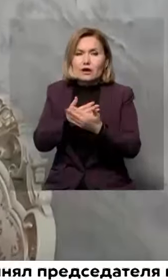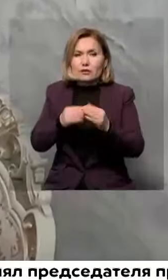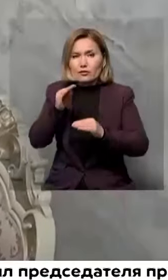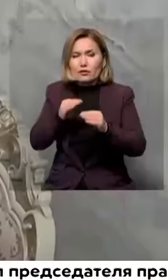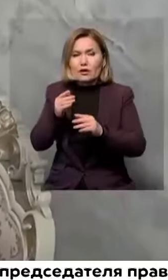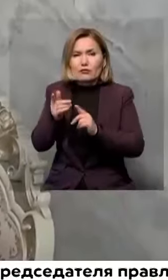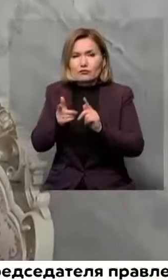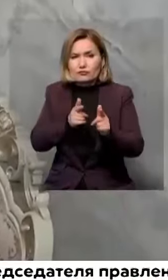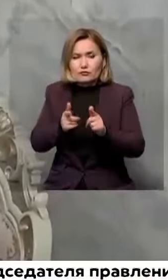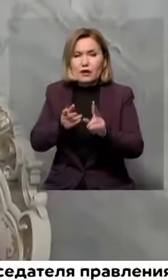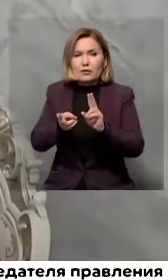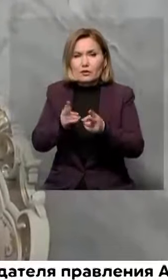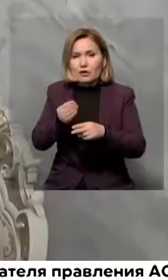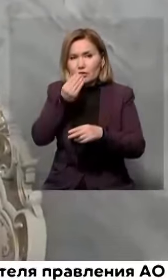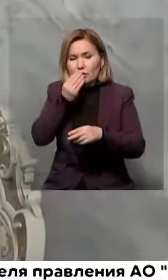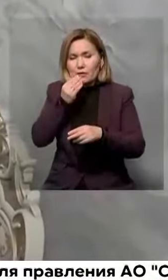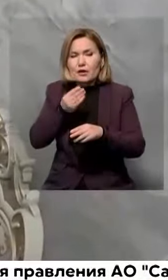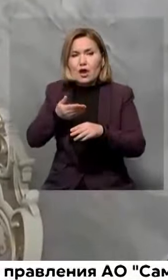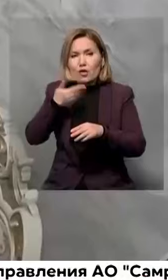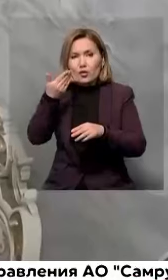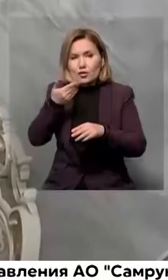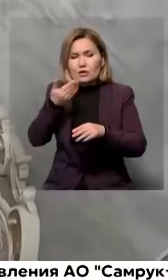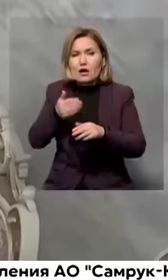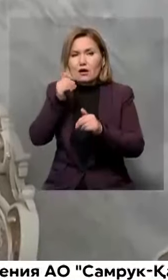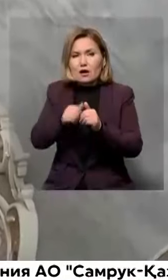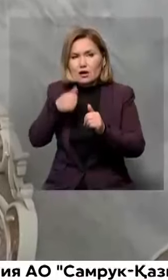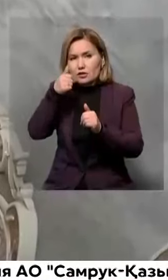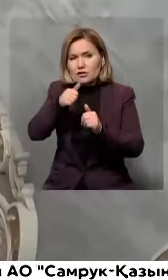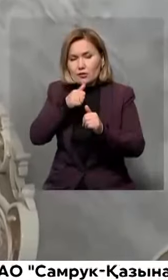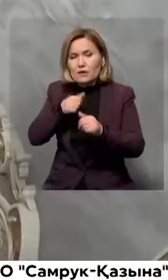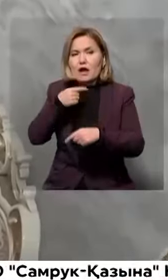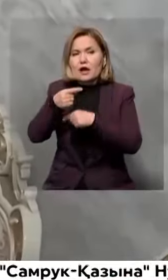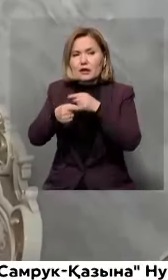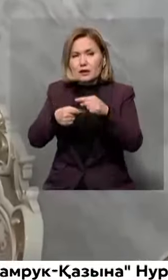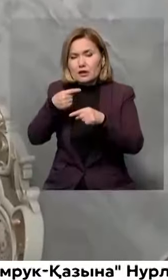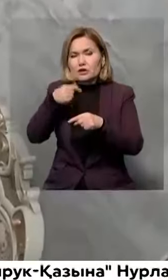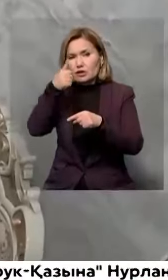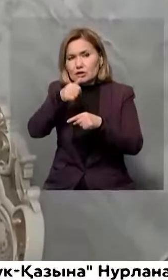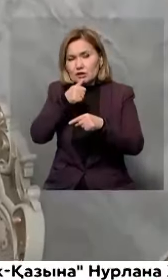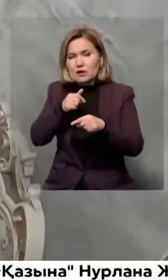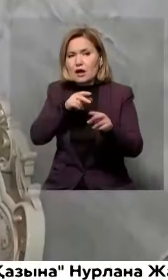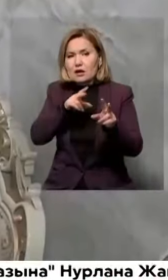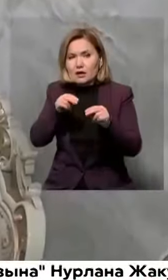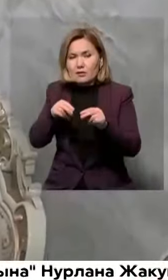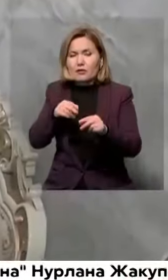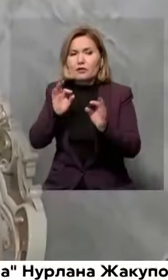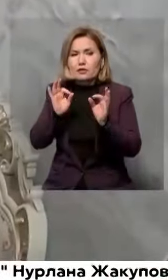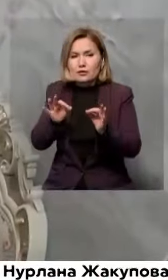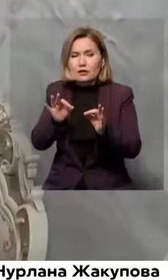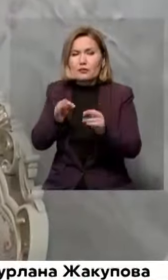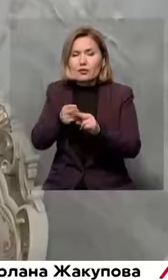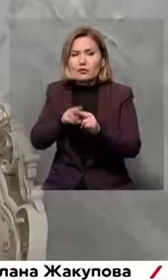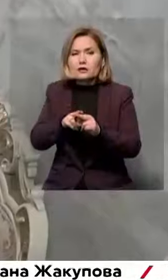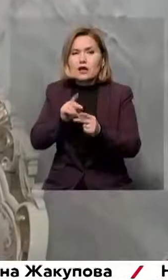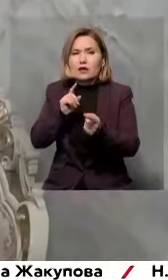бұл көжеміз деген мына жылдан келесі жылға дайын аман жетейік деп ұрпақтарға, келген